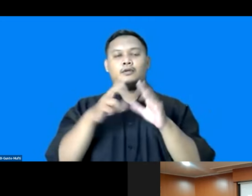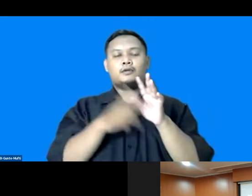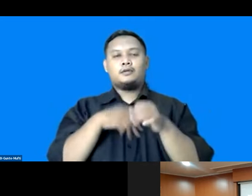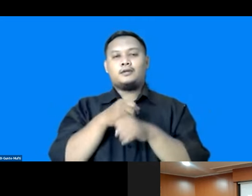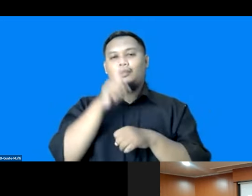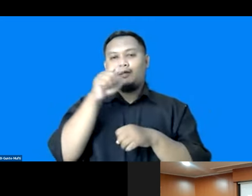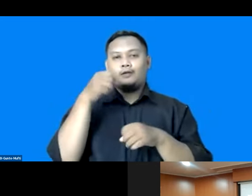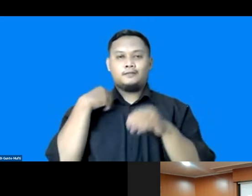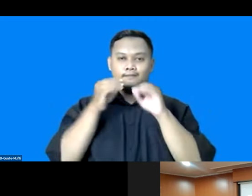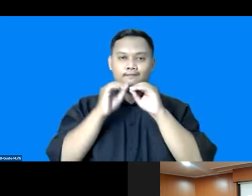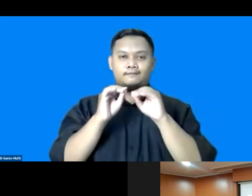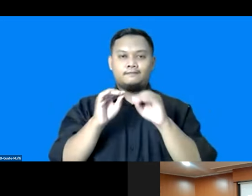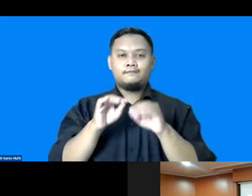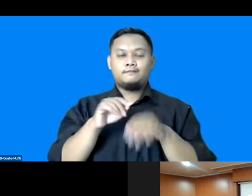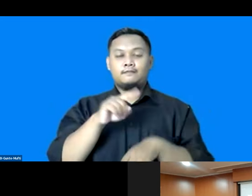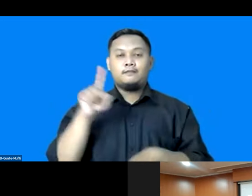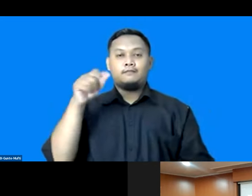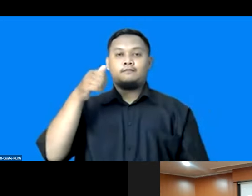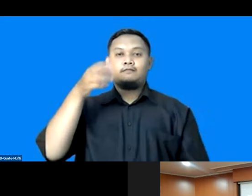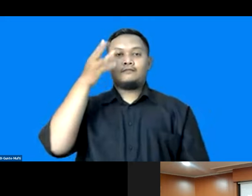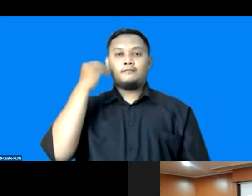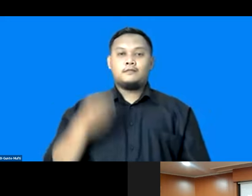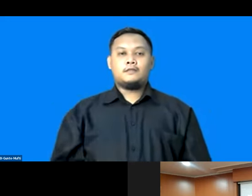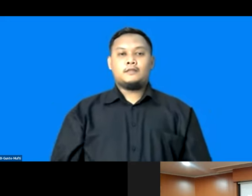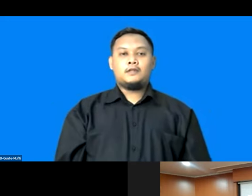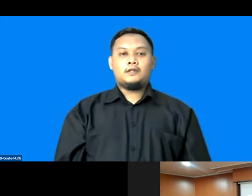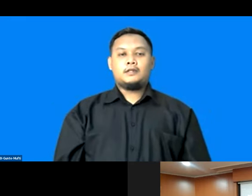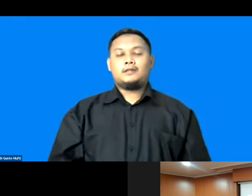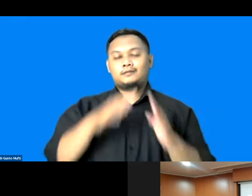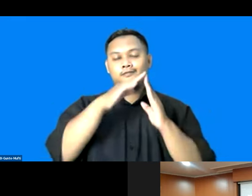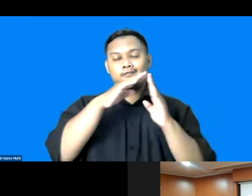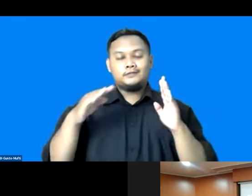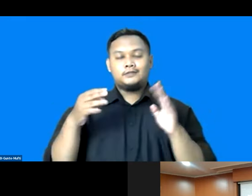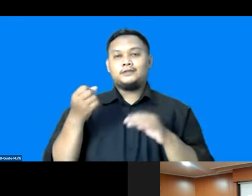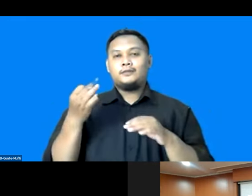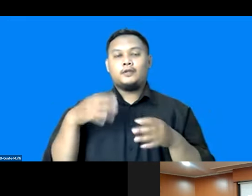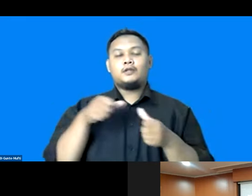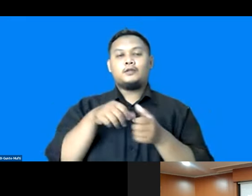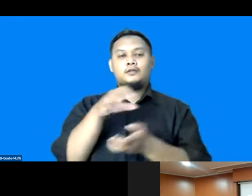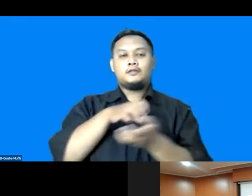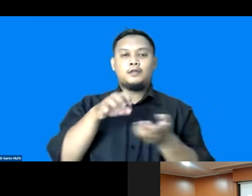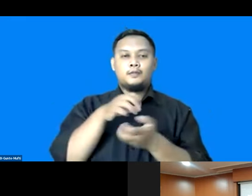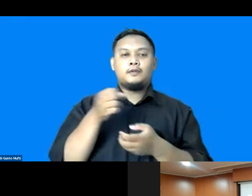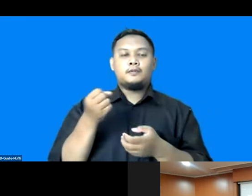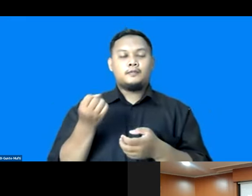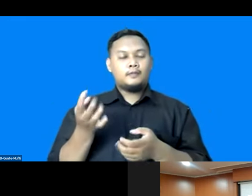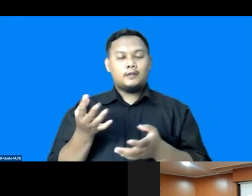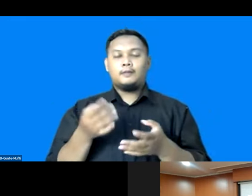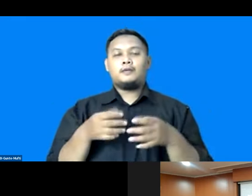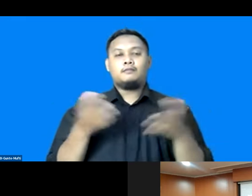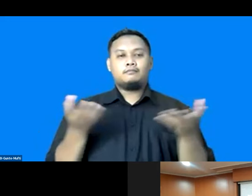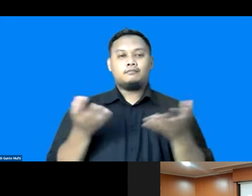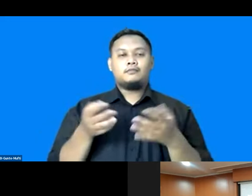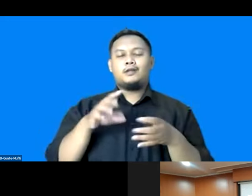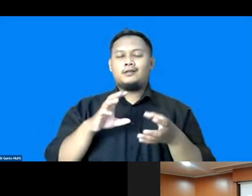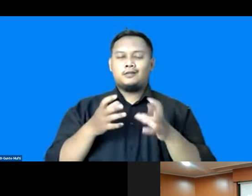Jadi mereka setidaknya tahu tingkat kemiringan, campurannya, jadi kami berdiskusi lebih ke itu yang teknis